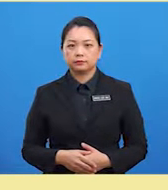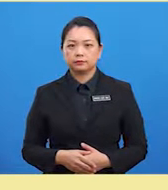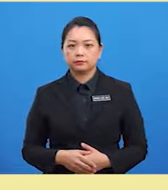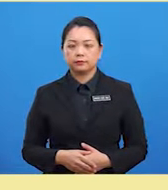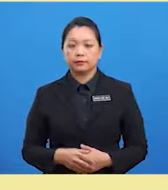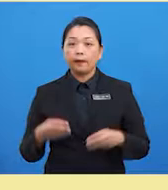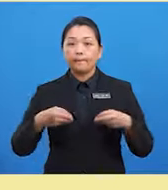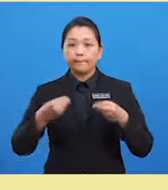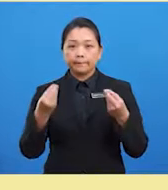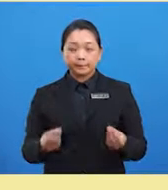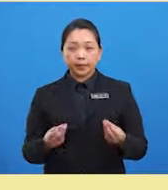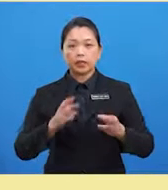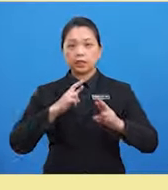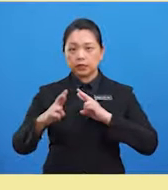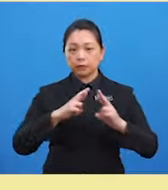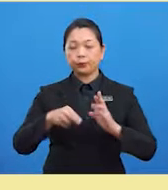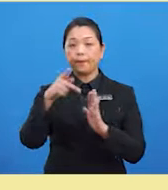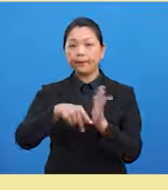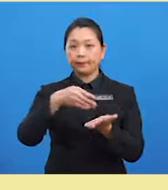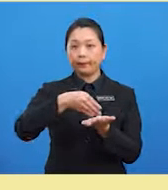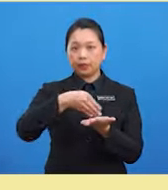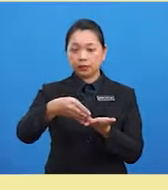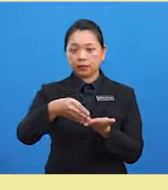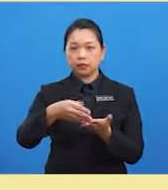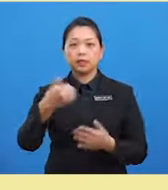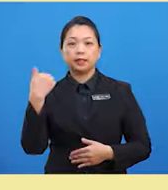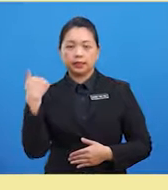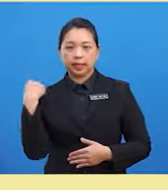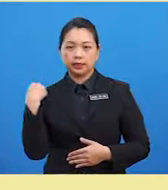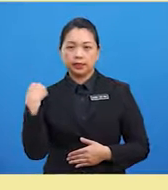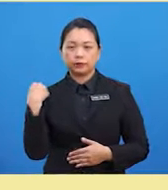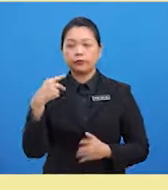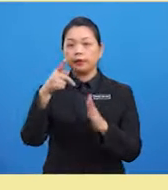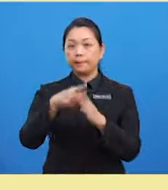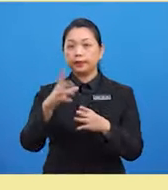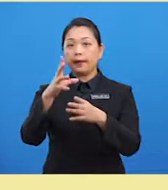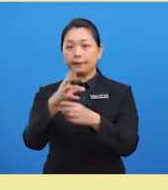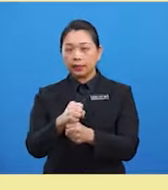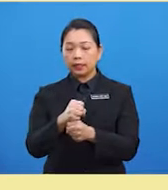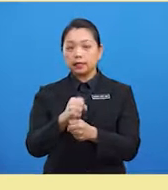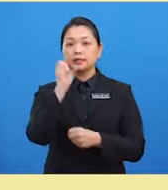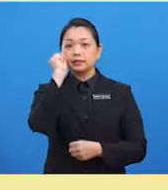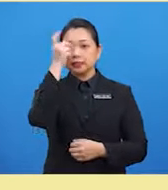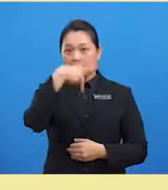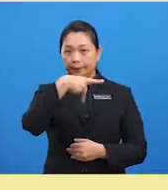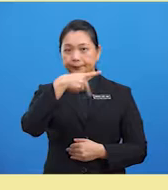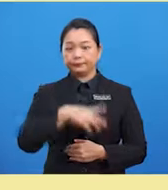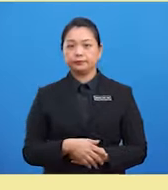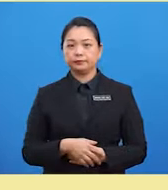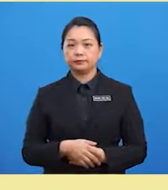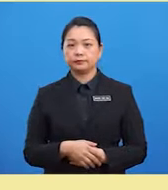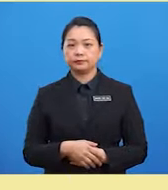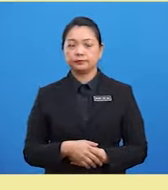Bagi elemen respon pembeli meliputi pendapat atau sikap